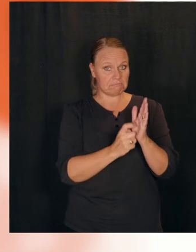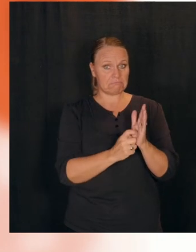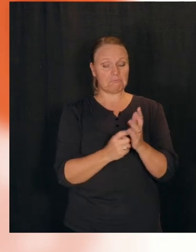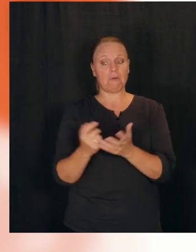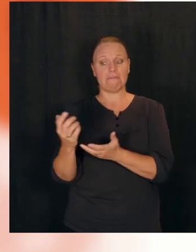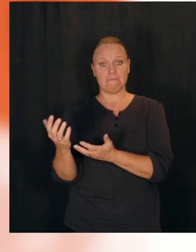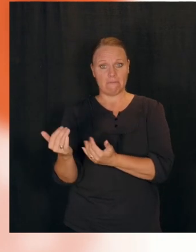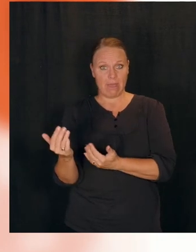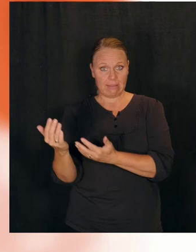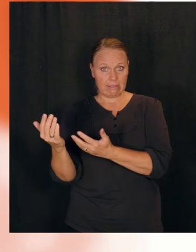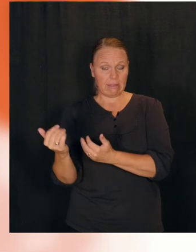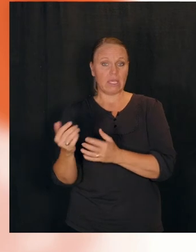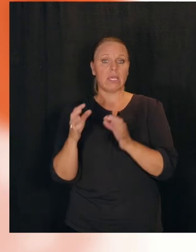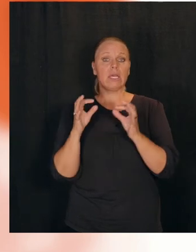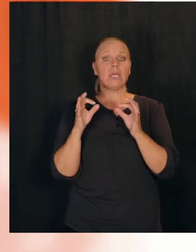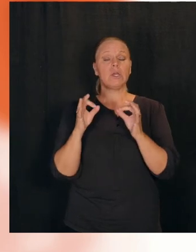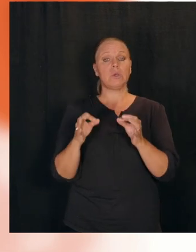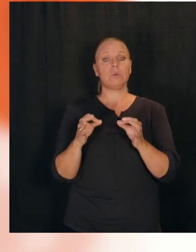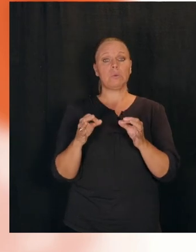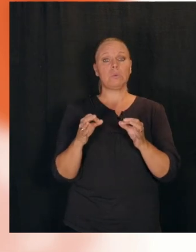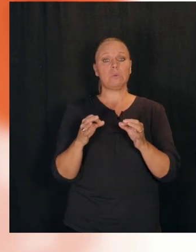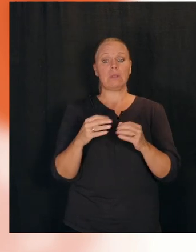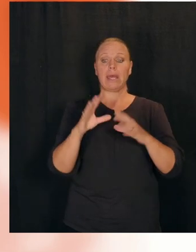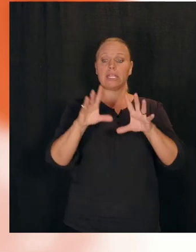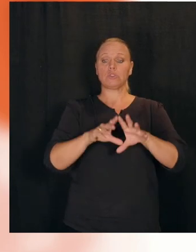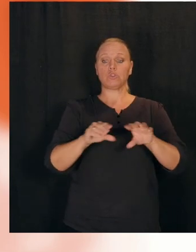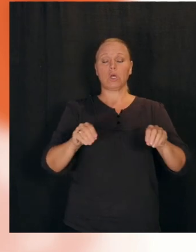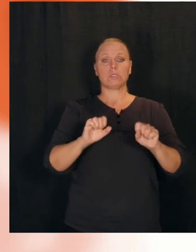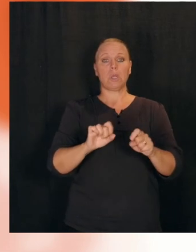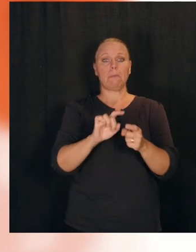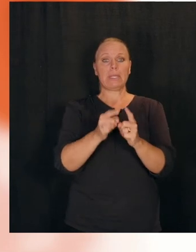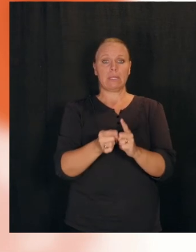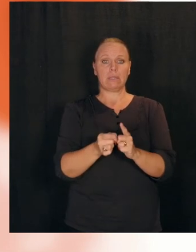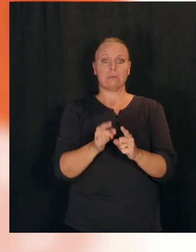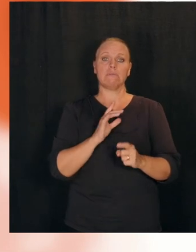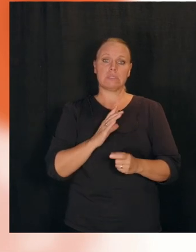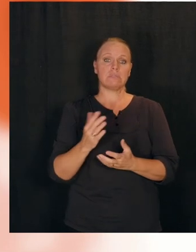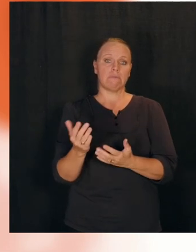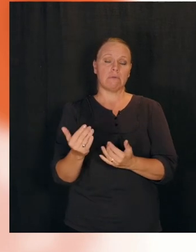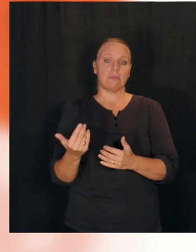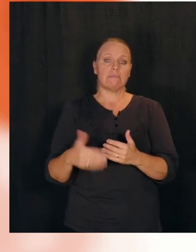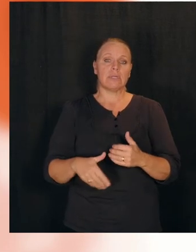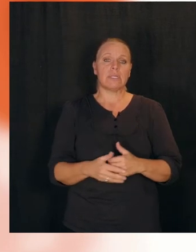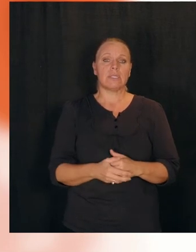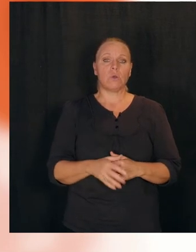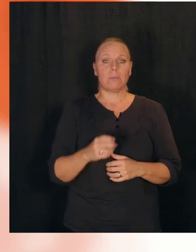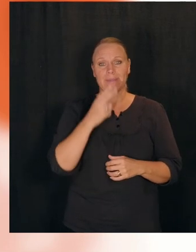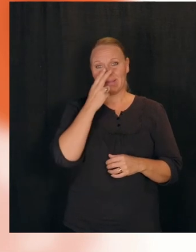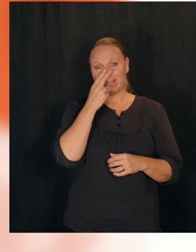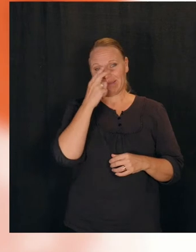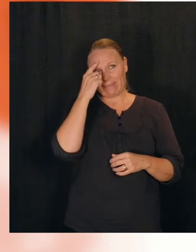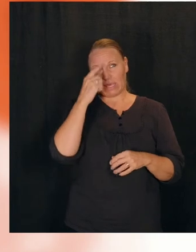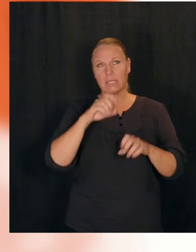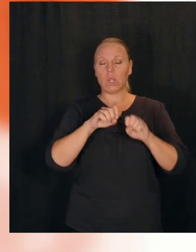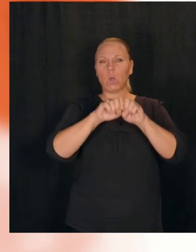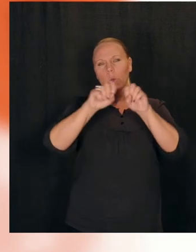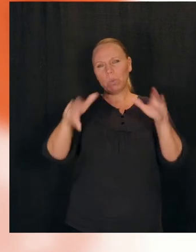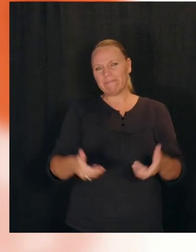förväntningar på hur det färdigställda ska se ut. Om man ser på universell utformning